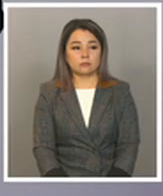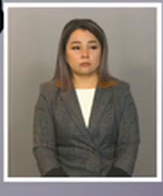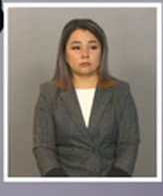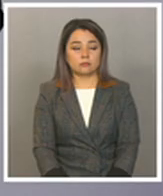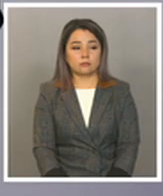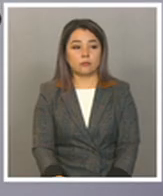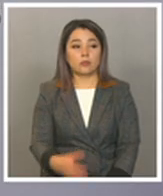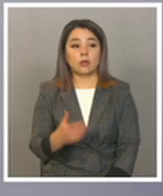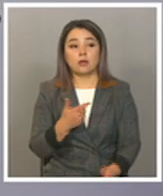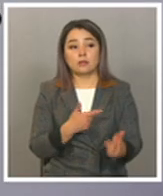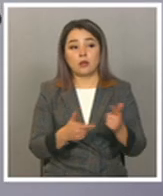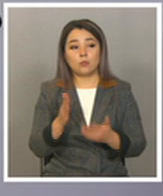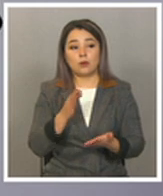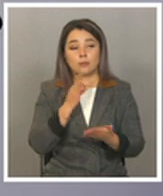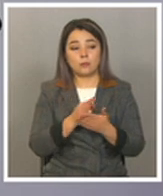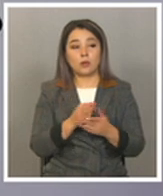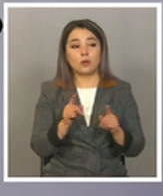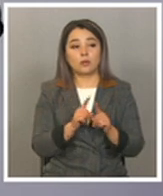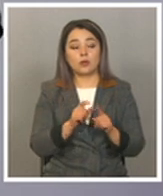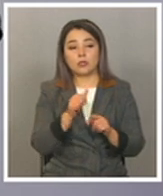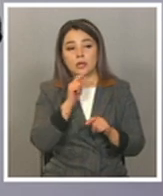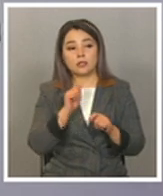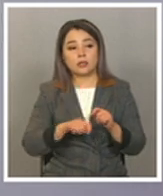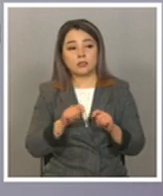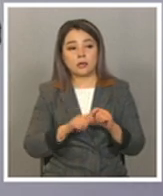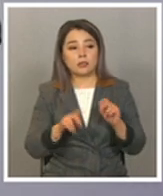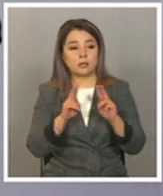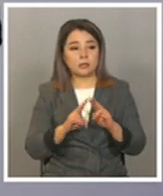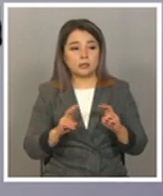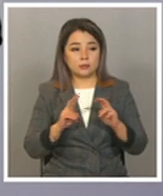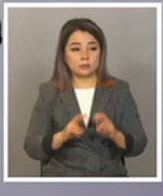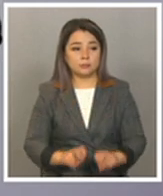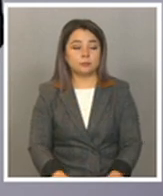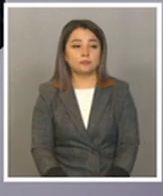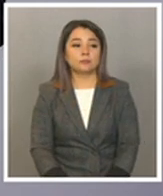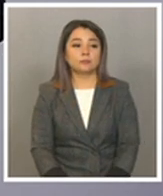Дайын болсаңыздар, жауаптарыңызды тексеріп алыңыздар.